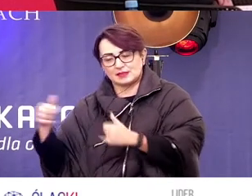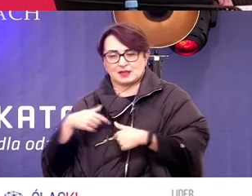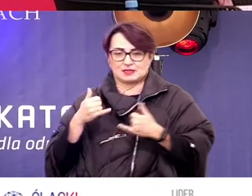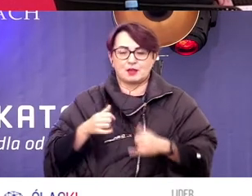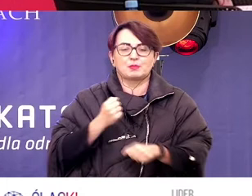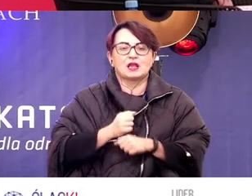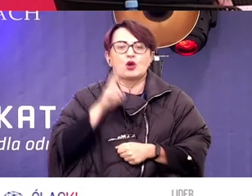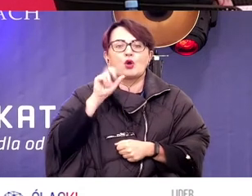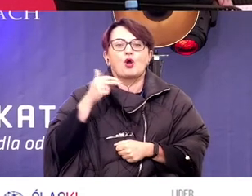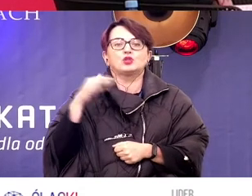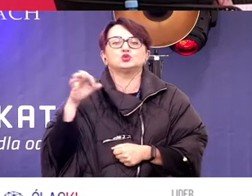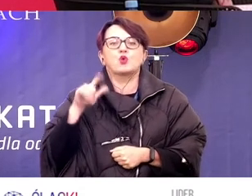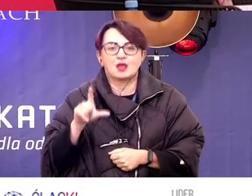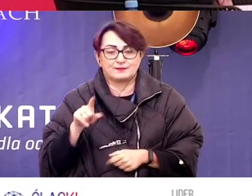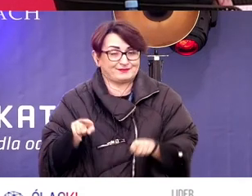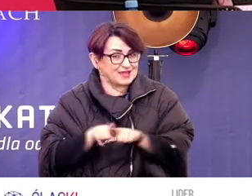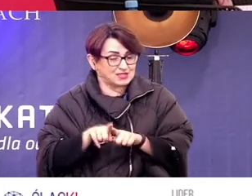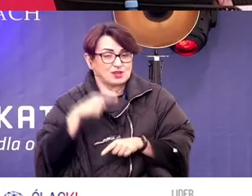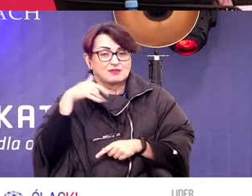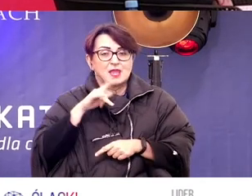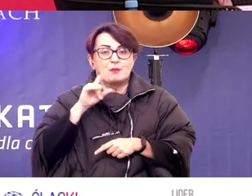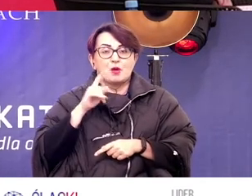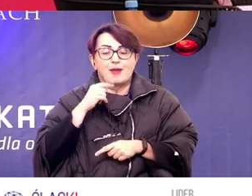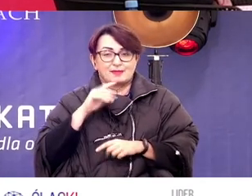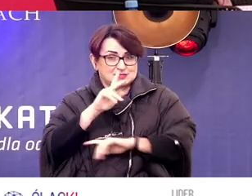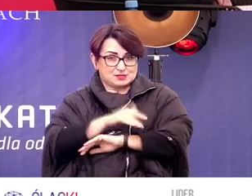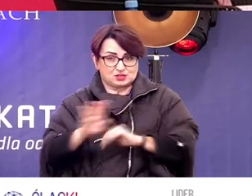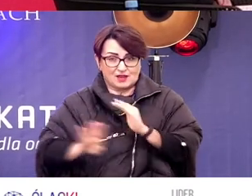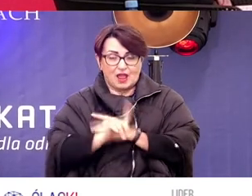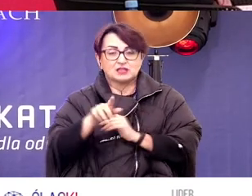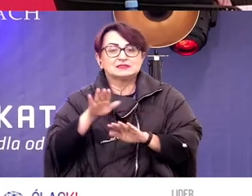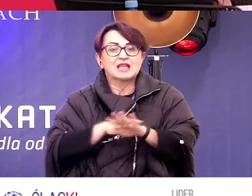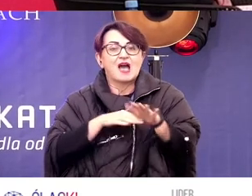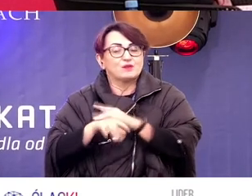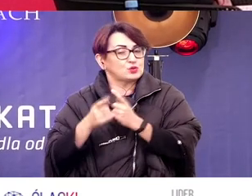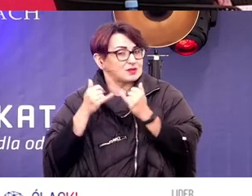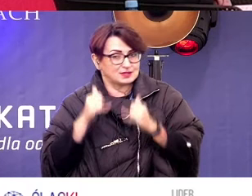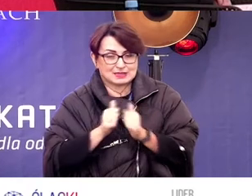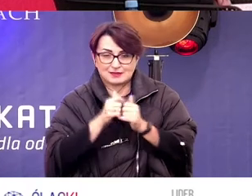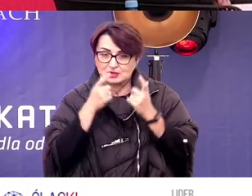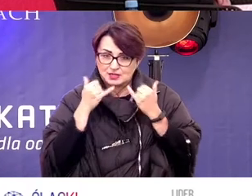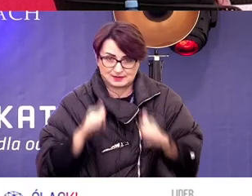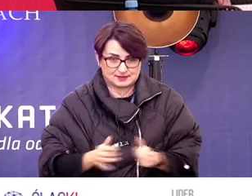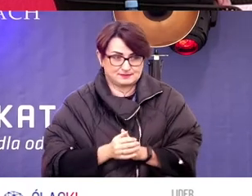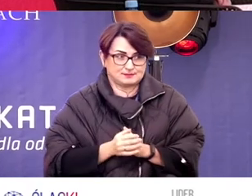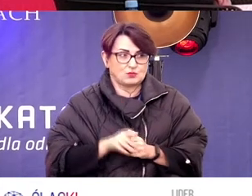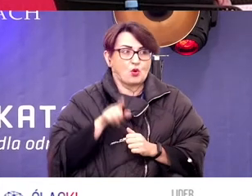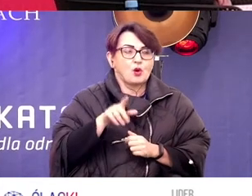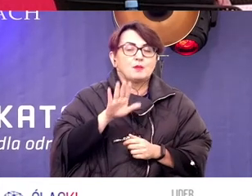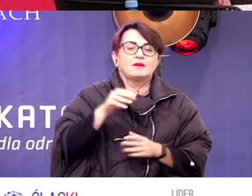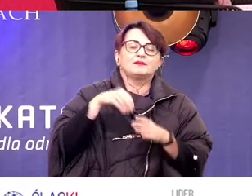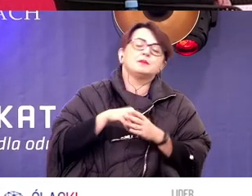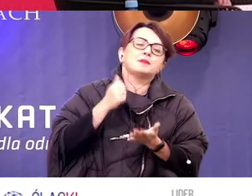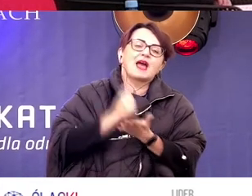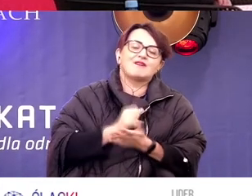pracy konsula, który też jest dyplomatą, a to jest zupełnie inny zawód, inna funkcja oparta o prawo